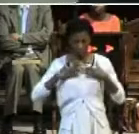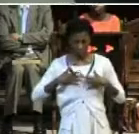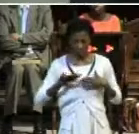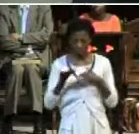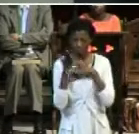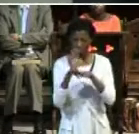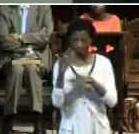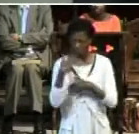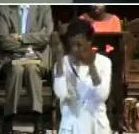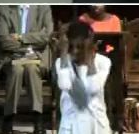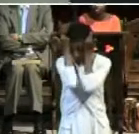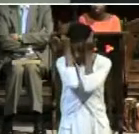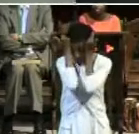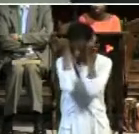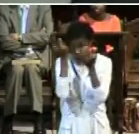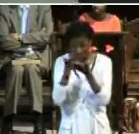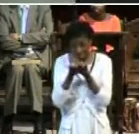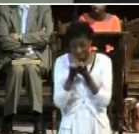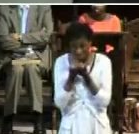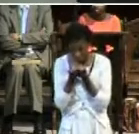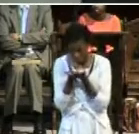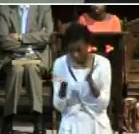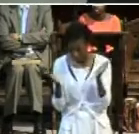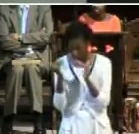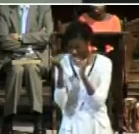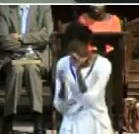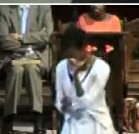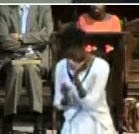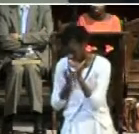majeure. Et elle est là, face